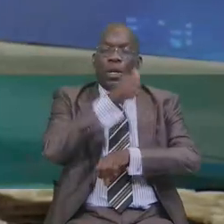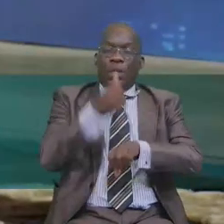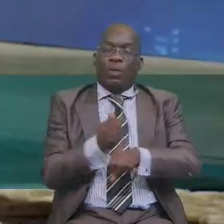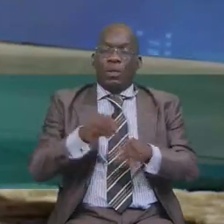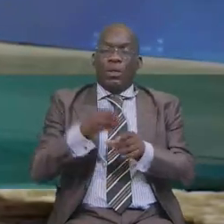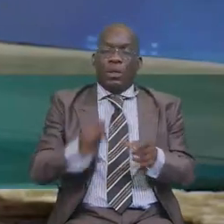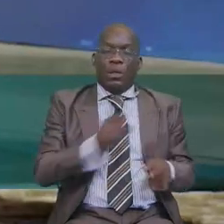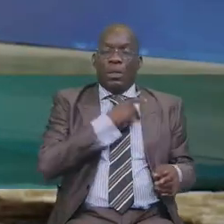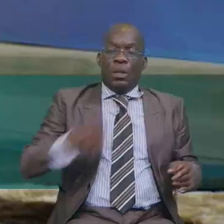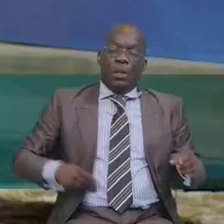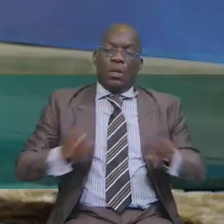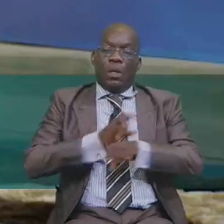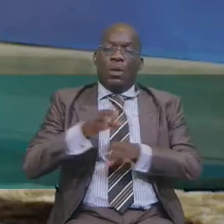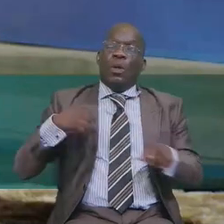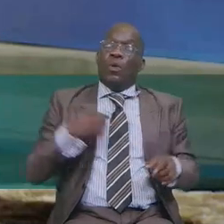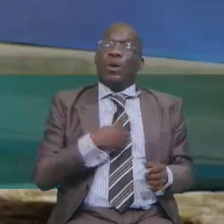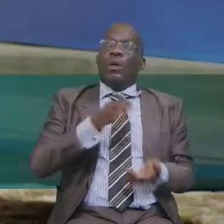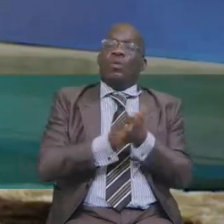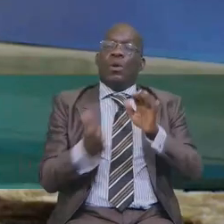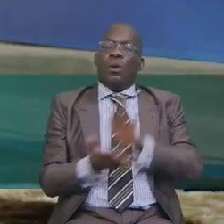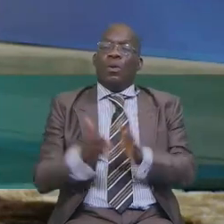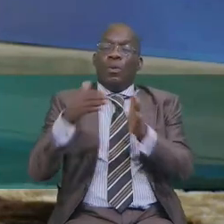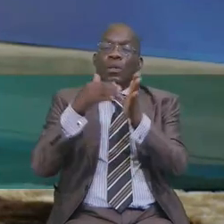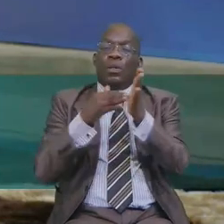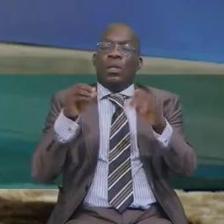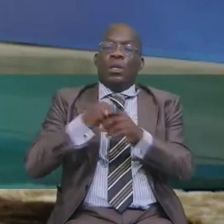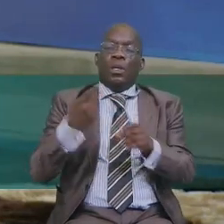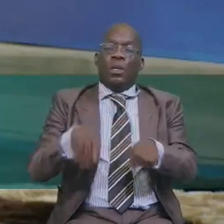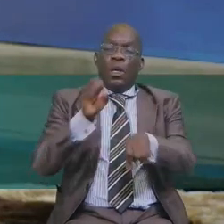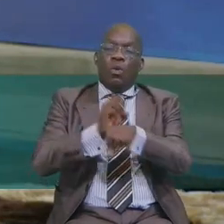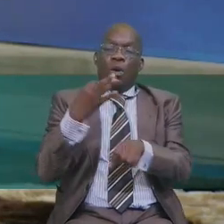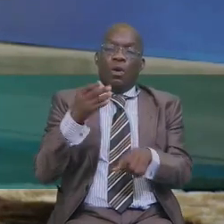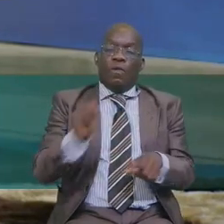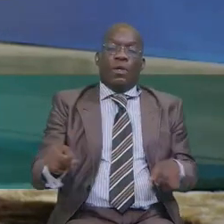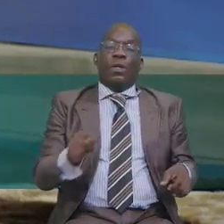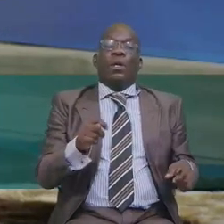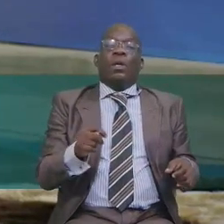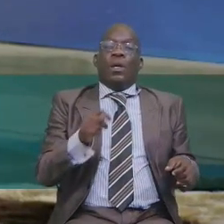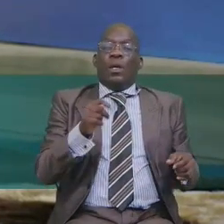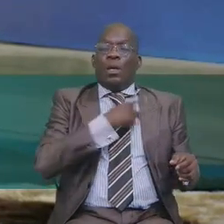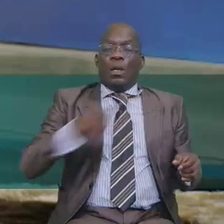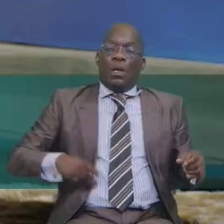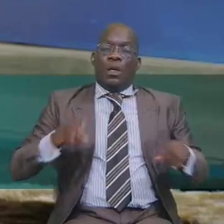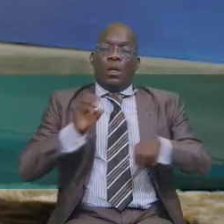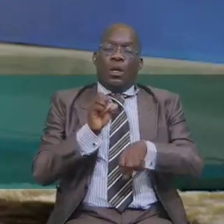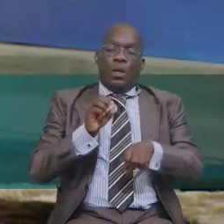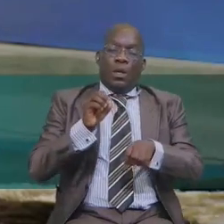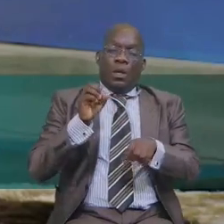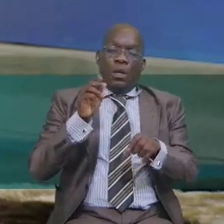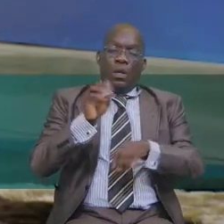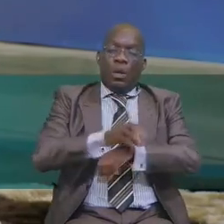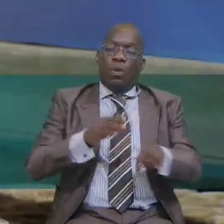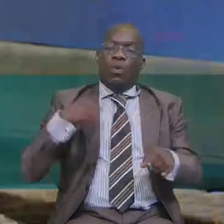Nous sommes enrôlés dans l'œuvre du royaume. Nous sommes engagés dans l'œuvre du royaume. Et